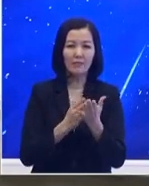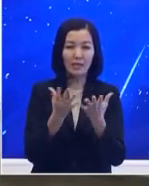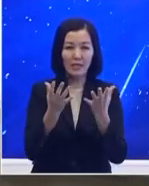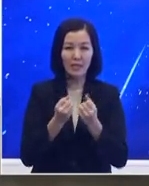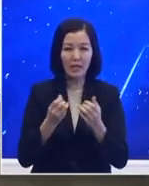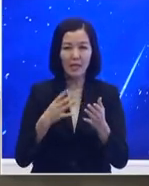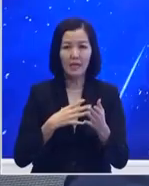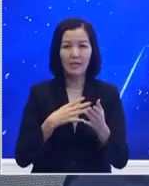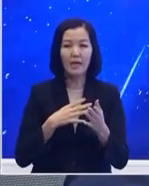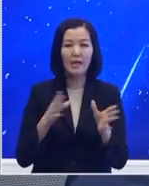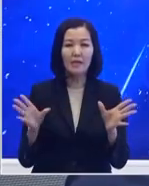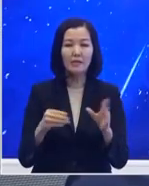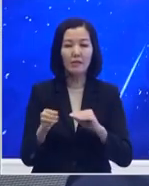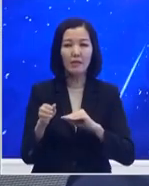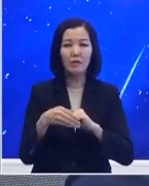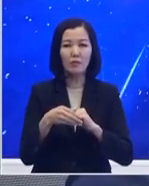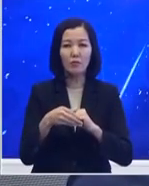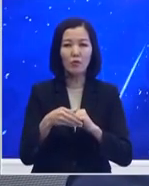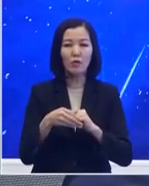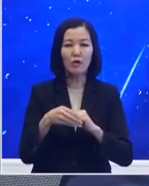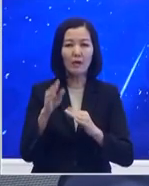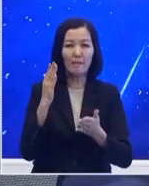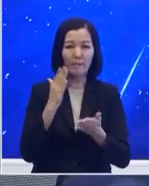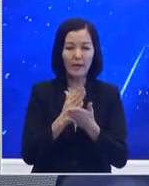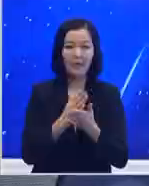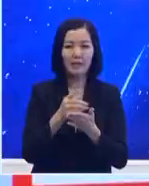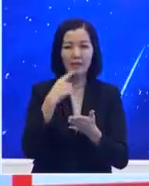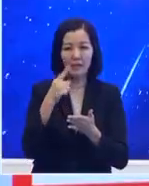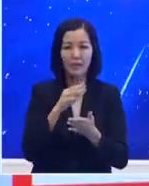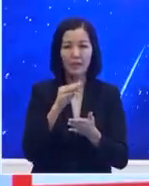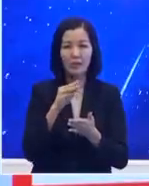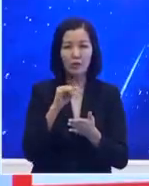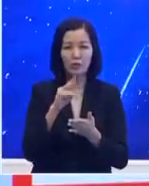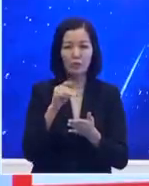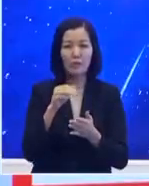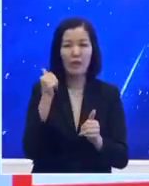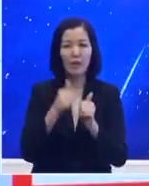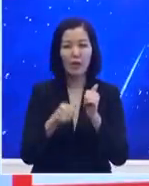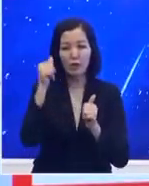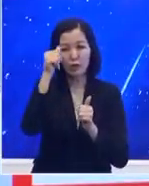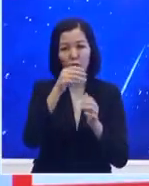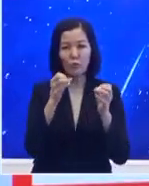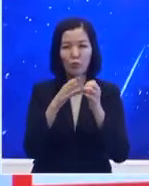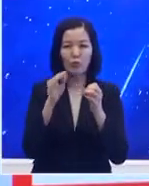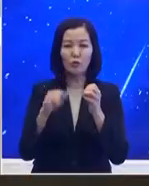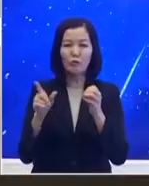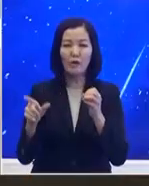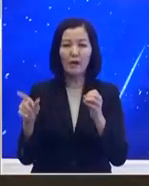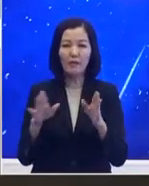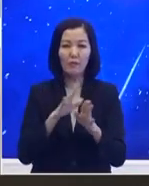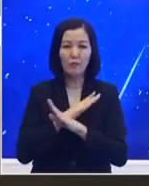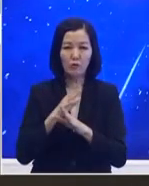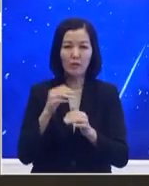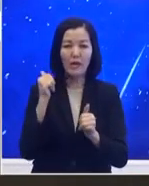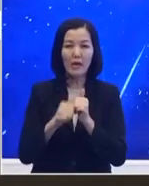алады. Бұл істің басында сыбайлас жемқорлық тұр, дейді Жандос Жұмабаев. Ал жыл сайын өңірде 13 мың адам көз жұмады. Әрбір